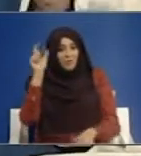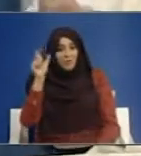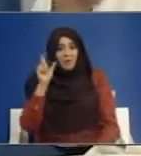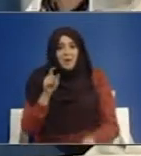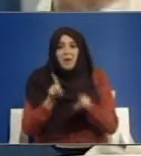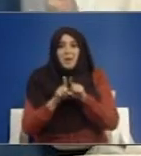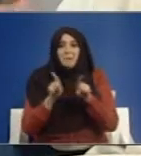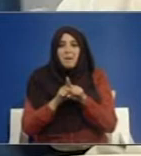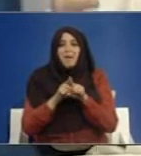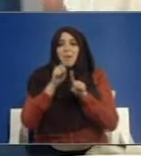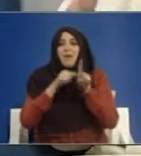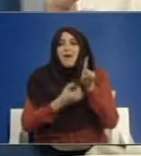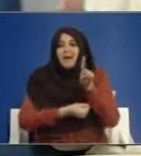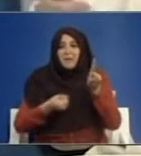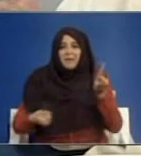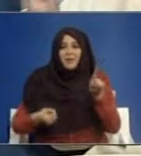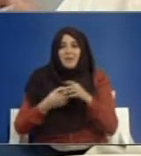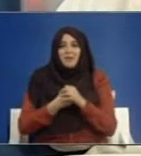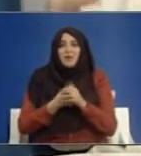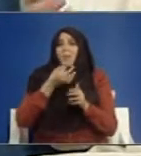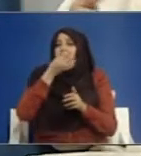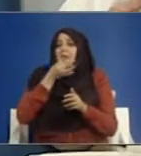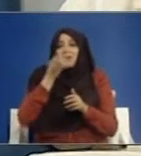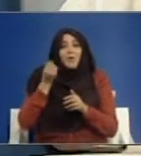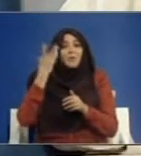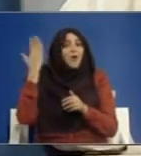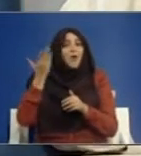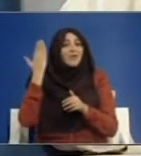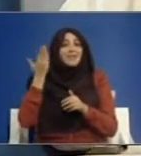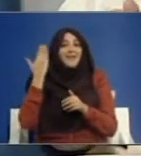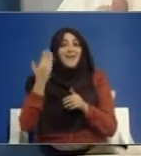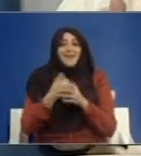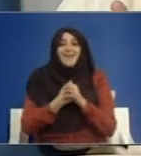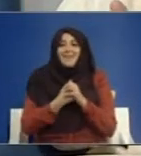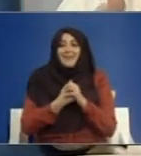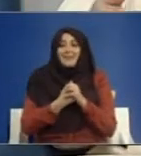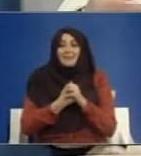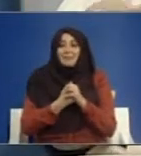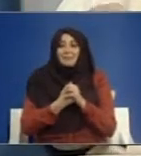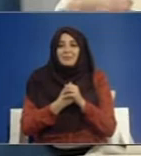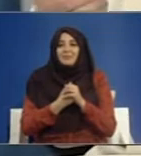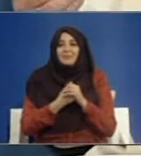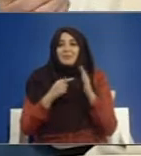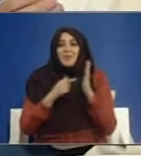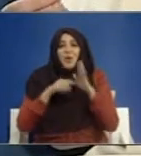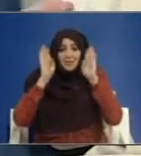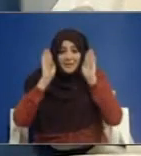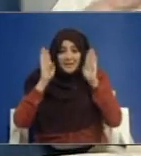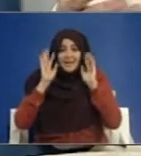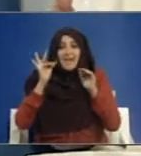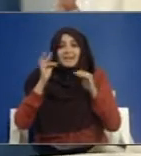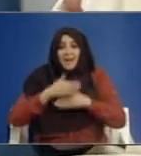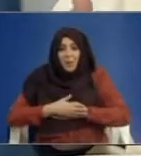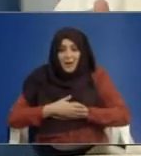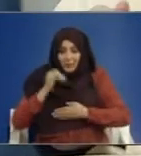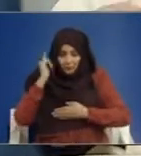كنا نذكره لأن غابت بعض الأذكار هذه كامل على حياة الناس. يعني عندما نصلي التراويح